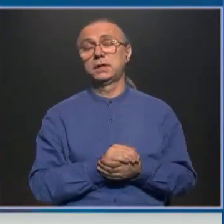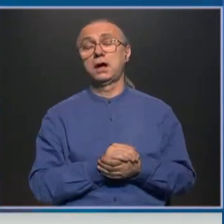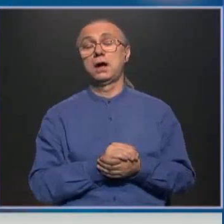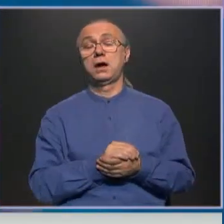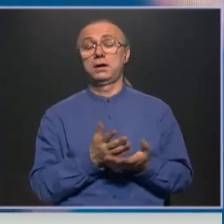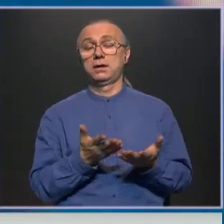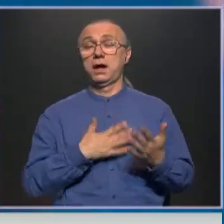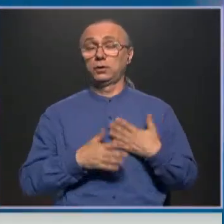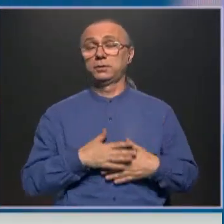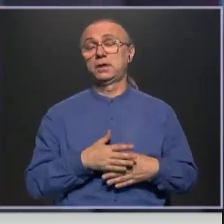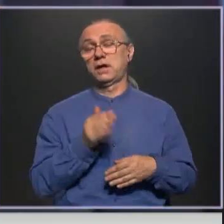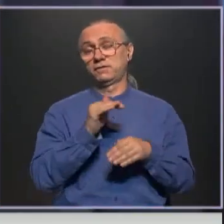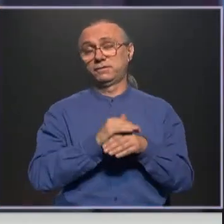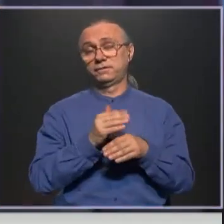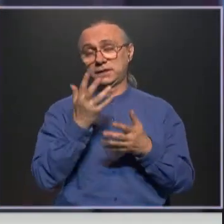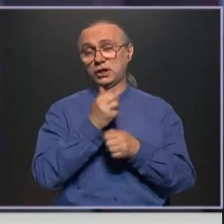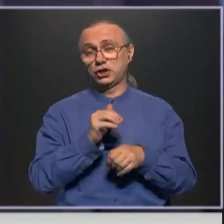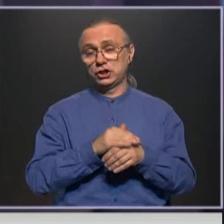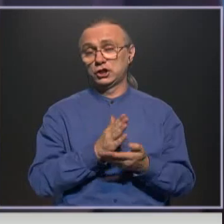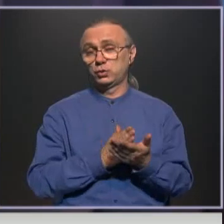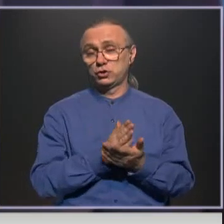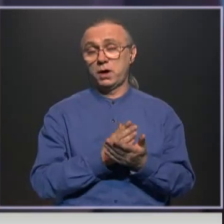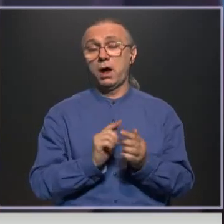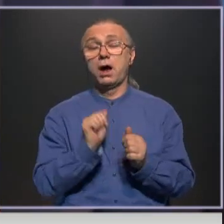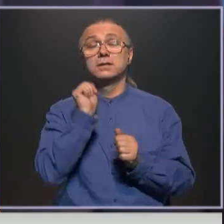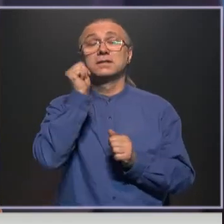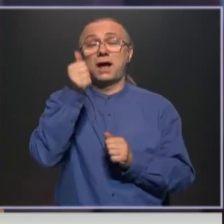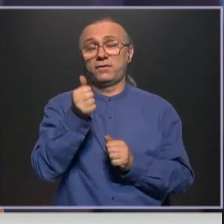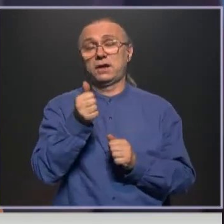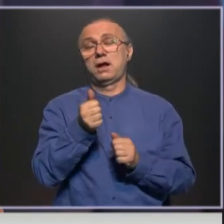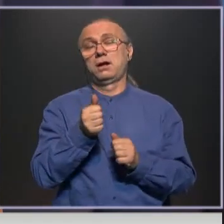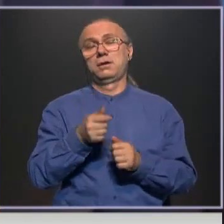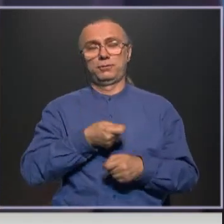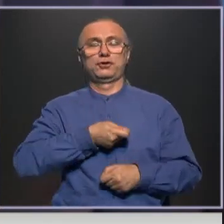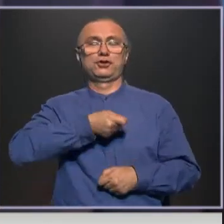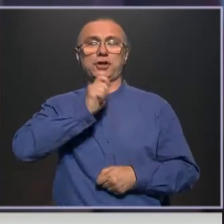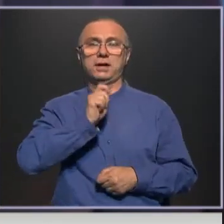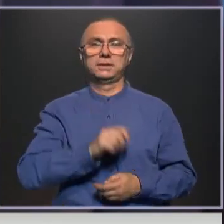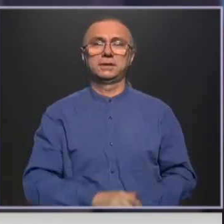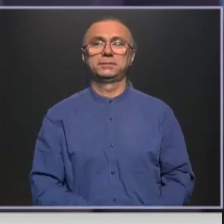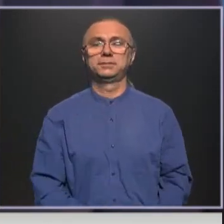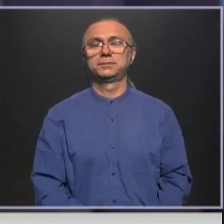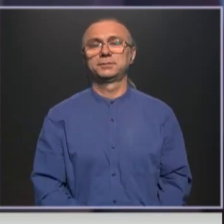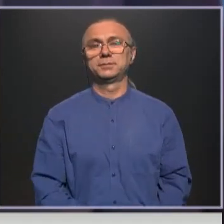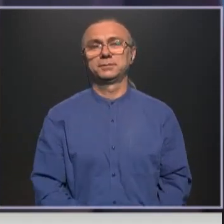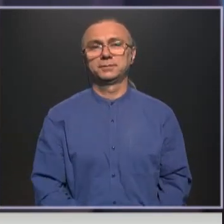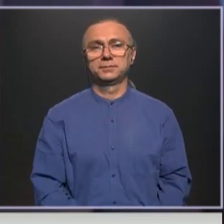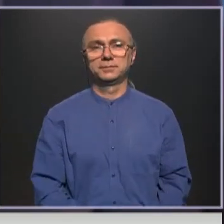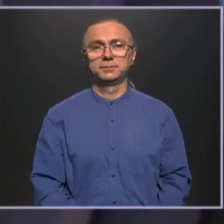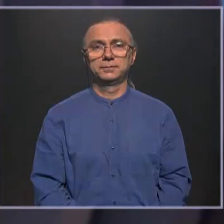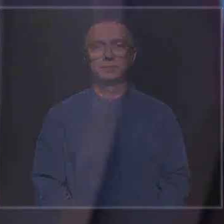причастимся святых Христовых тайн. Спасибо, Господи, за ответ. Но сейчас короткая пауза, друзья, сразу после присоединяйтесь, возвращайтесь, будем